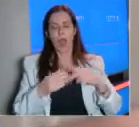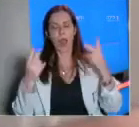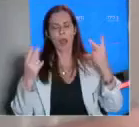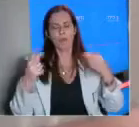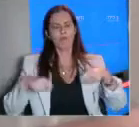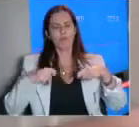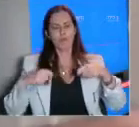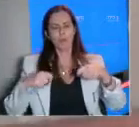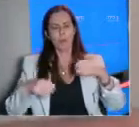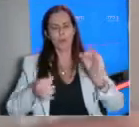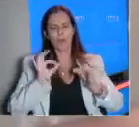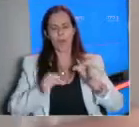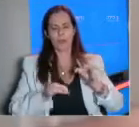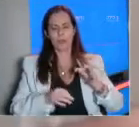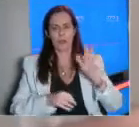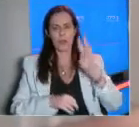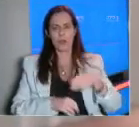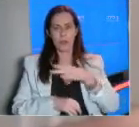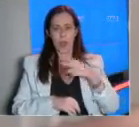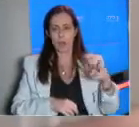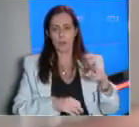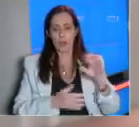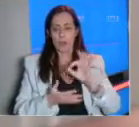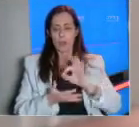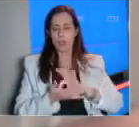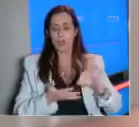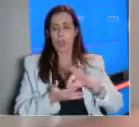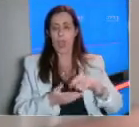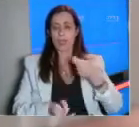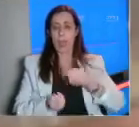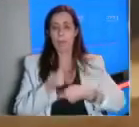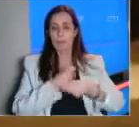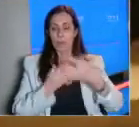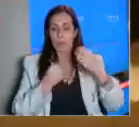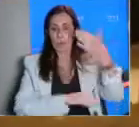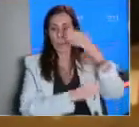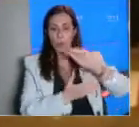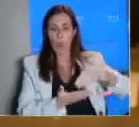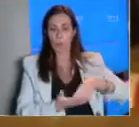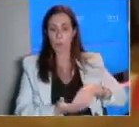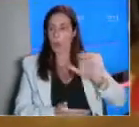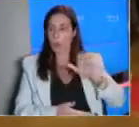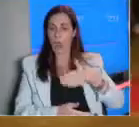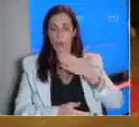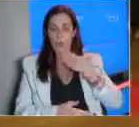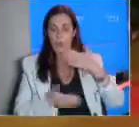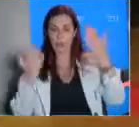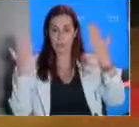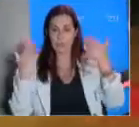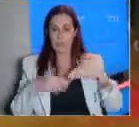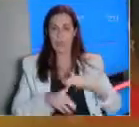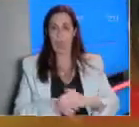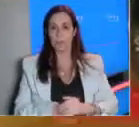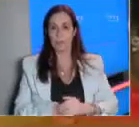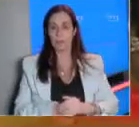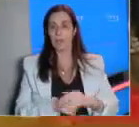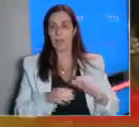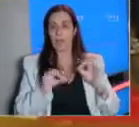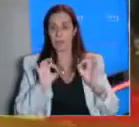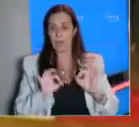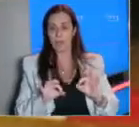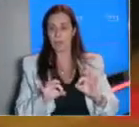בשוויץ, לשכת המסחר הבינלאומית שחתומות בה מדינות רבות, לרבות ישראל ומצרים.